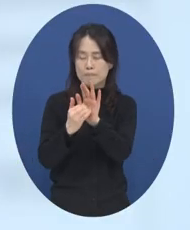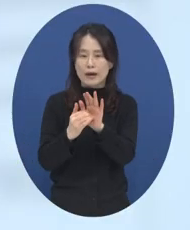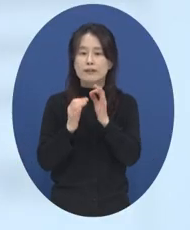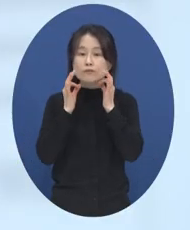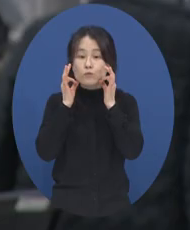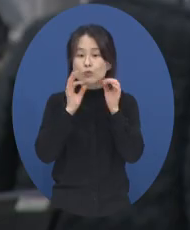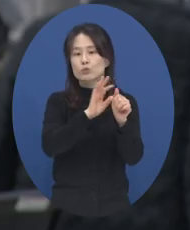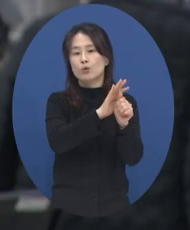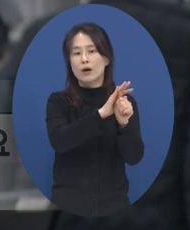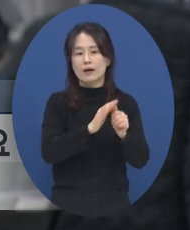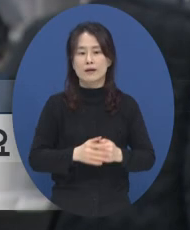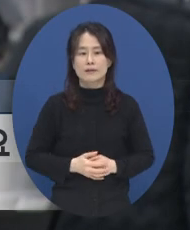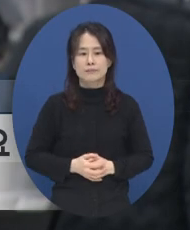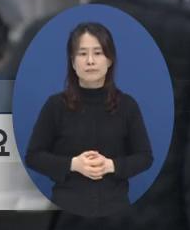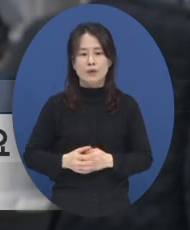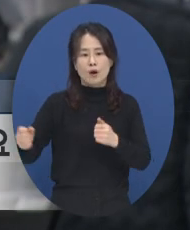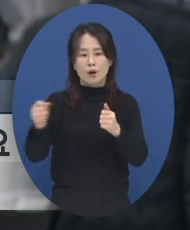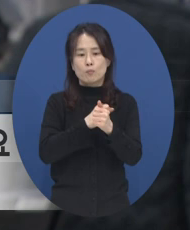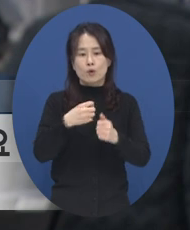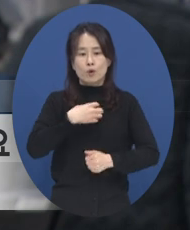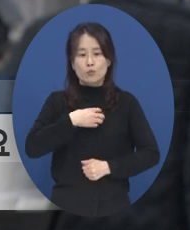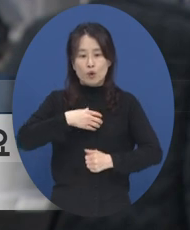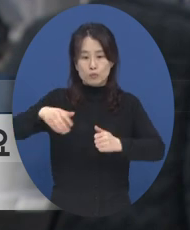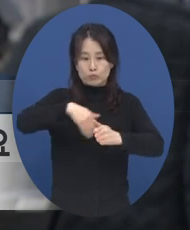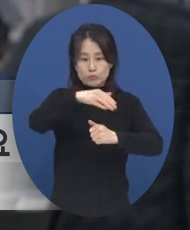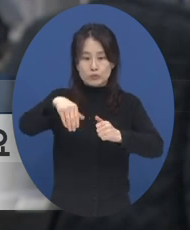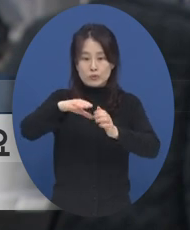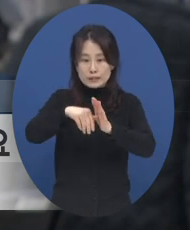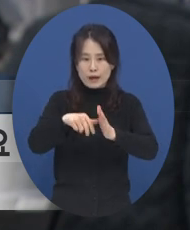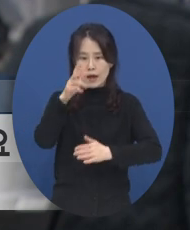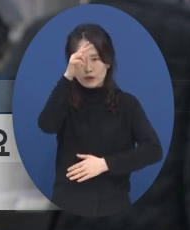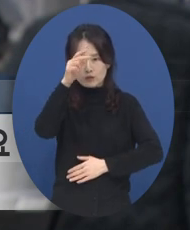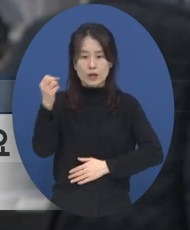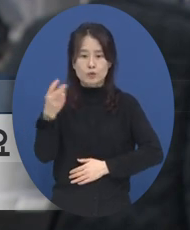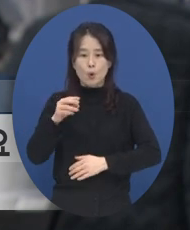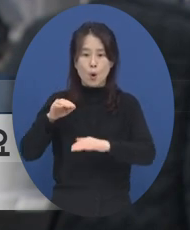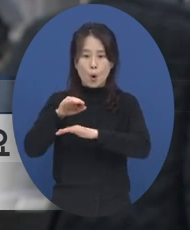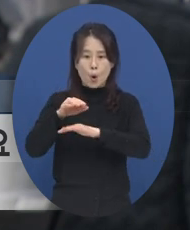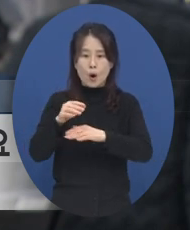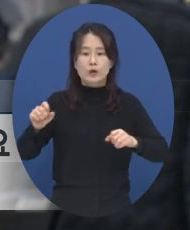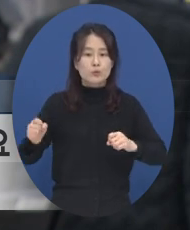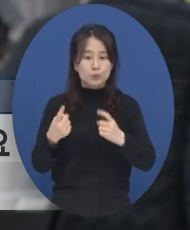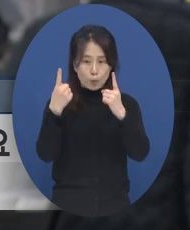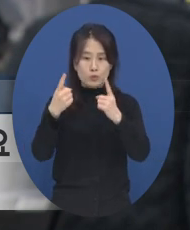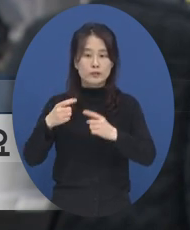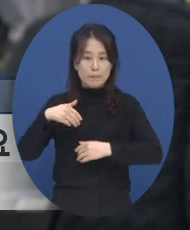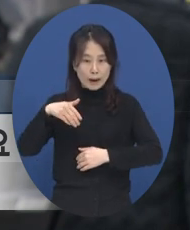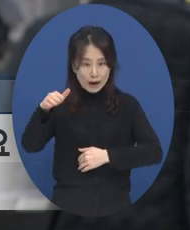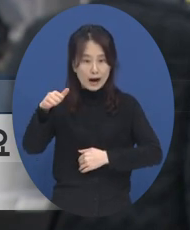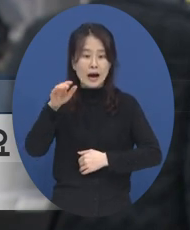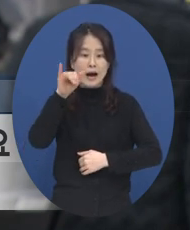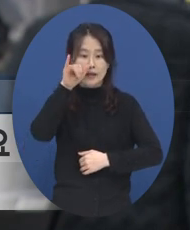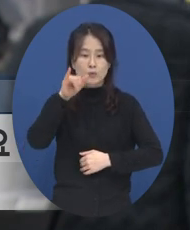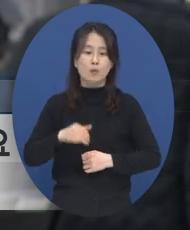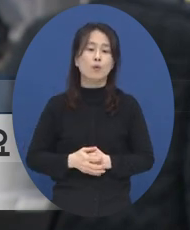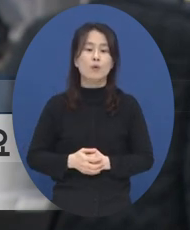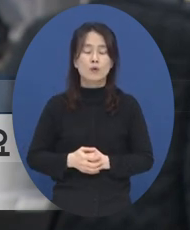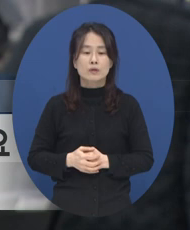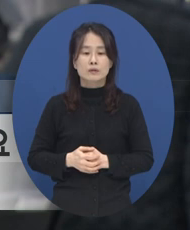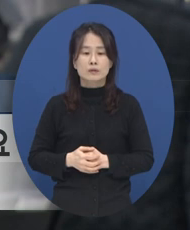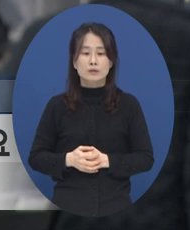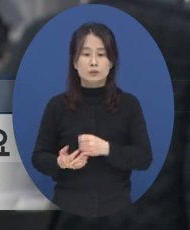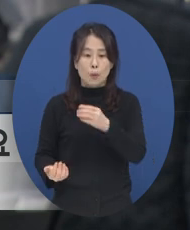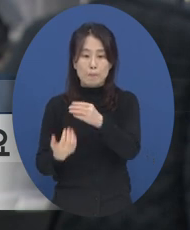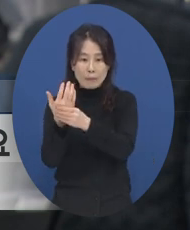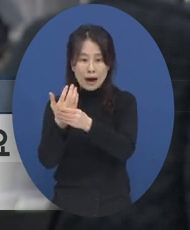있습니다 폭행 우려가 있는 상황에 대해서는 경찰과 더 저희 펌프 차에 를 같이 동시에 추동